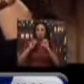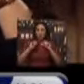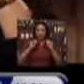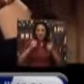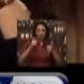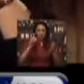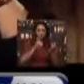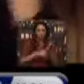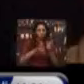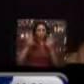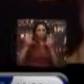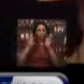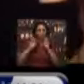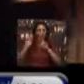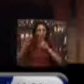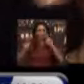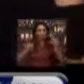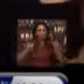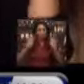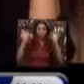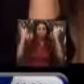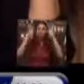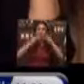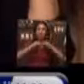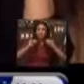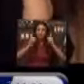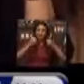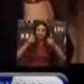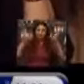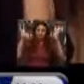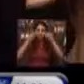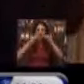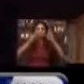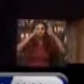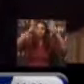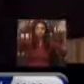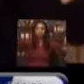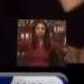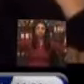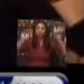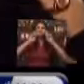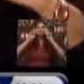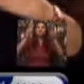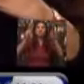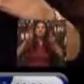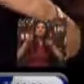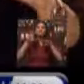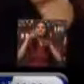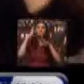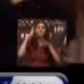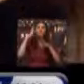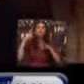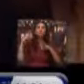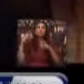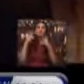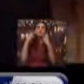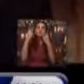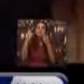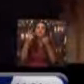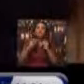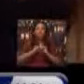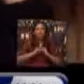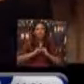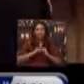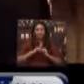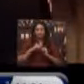السينما هروب من الواقع. بنخش والنور بيطفي